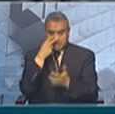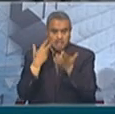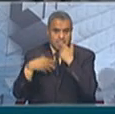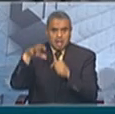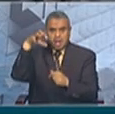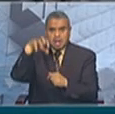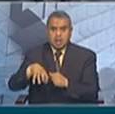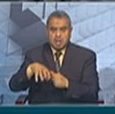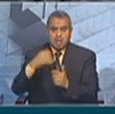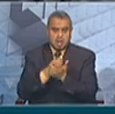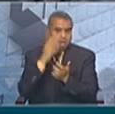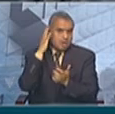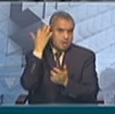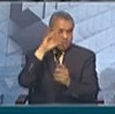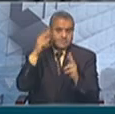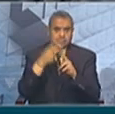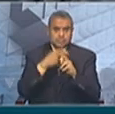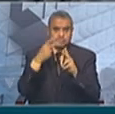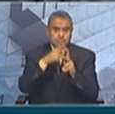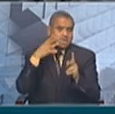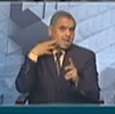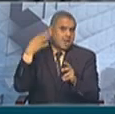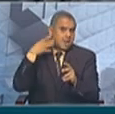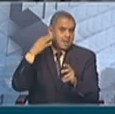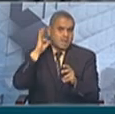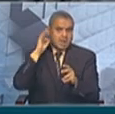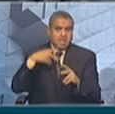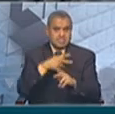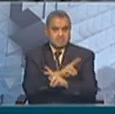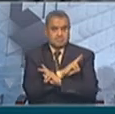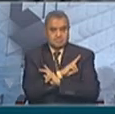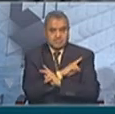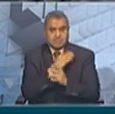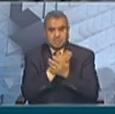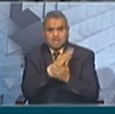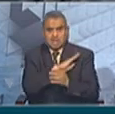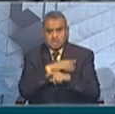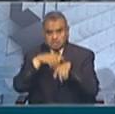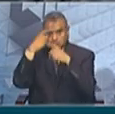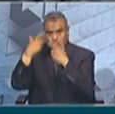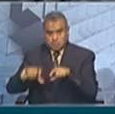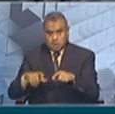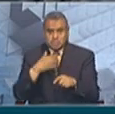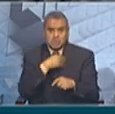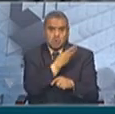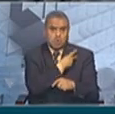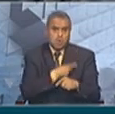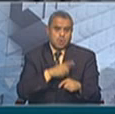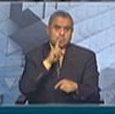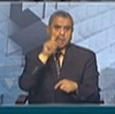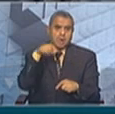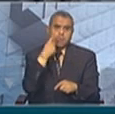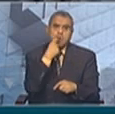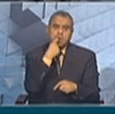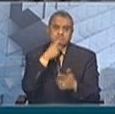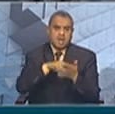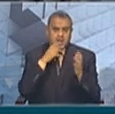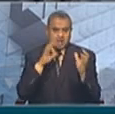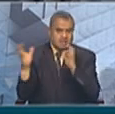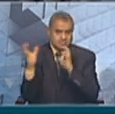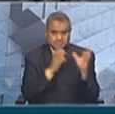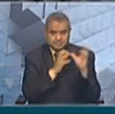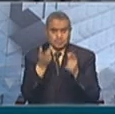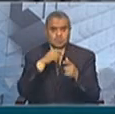أن تعالت أصوات الشعب الليبي لهدنة دائمة بين الجيش الوطني وما يعرف بحكومة الوفاق، فضلا عن